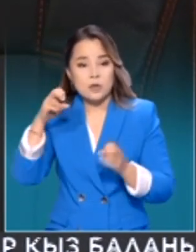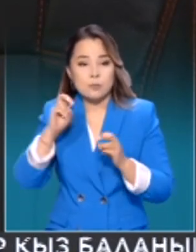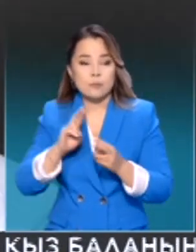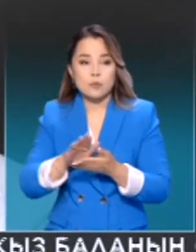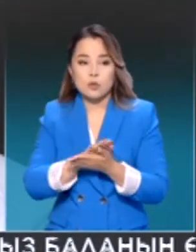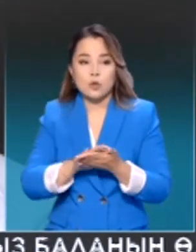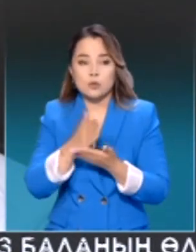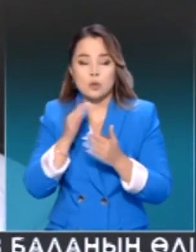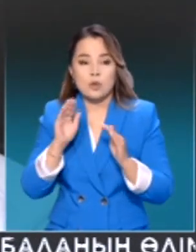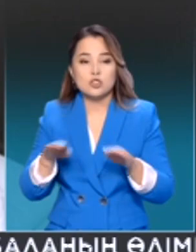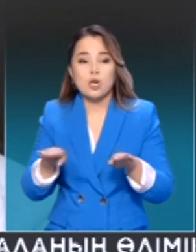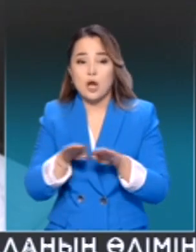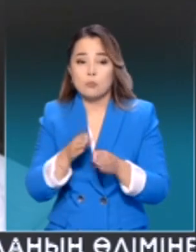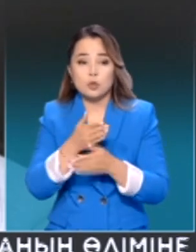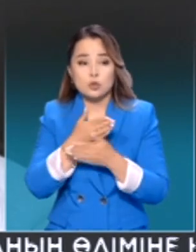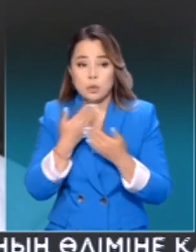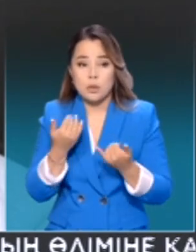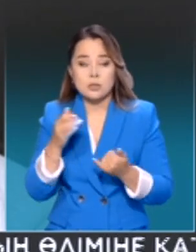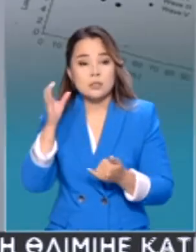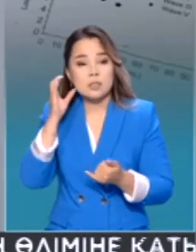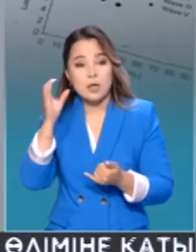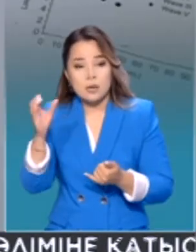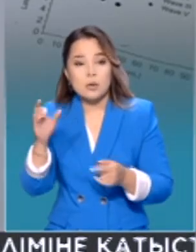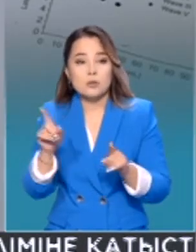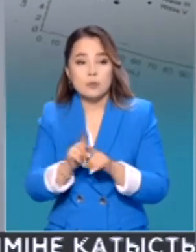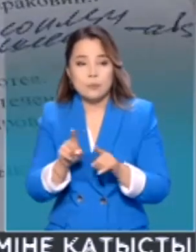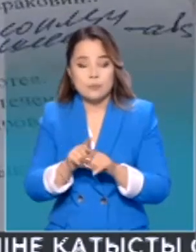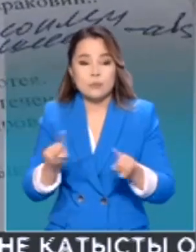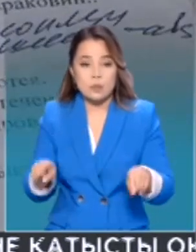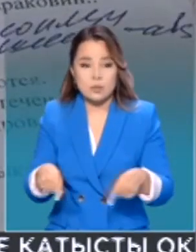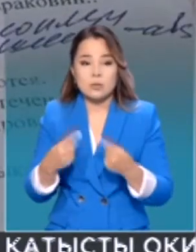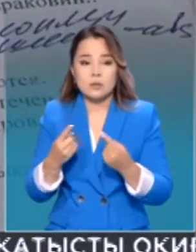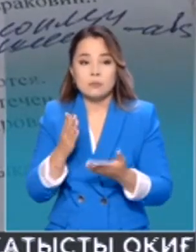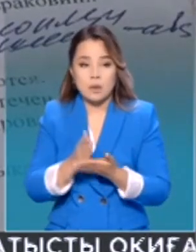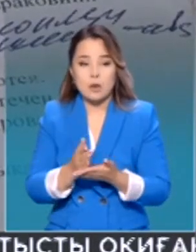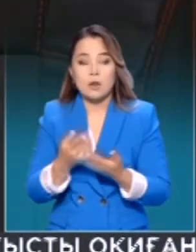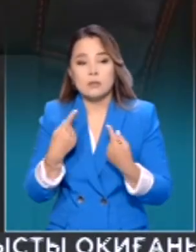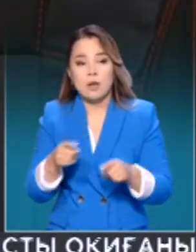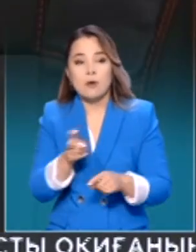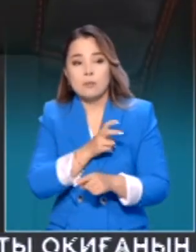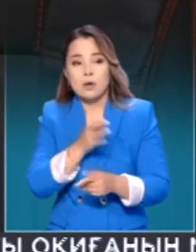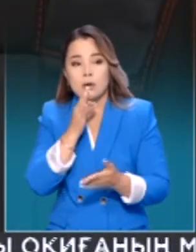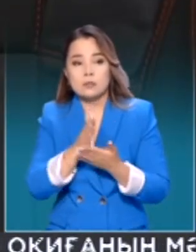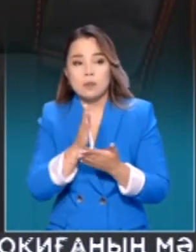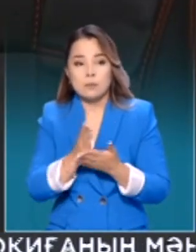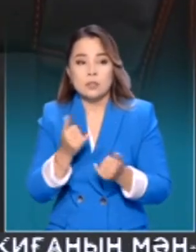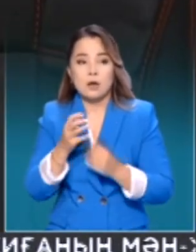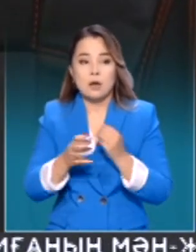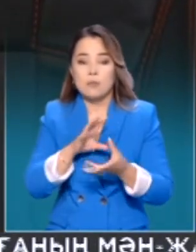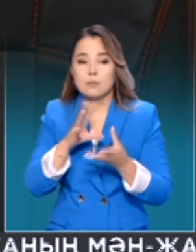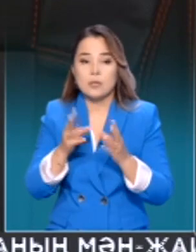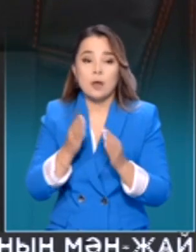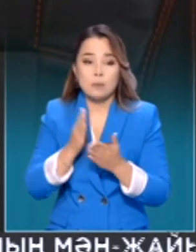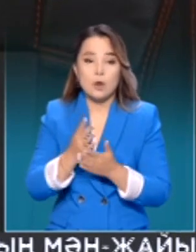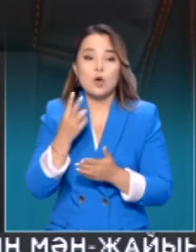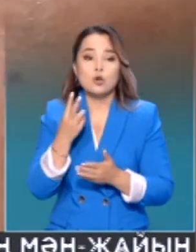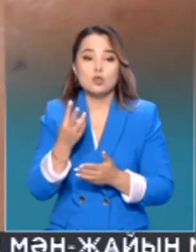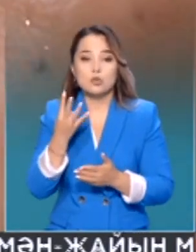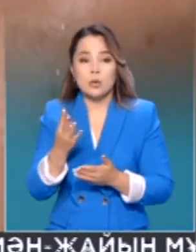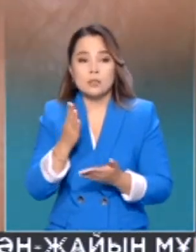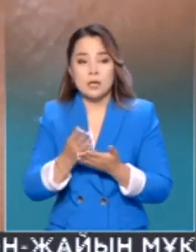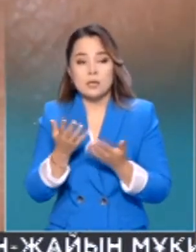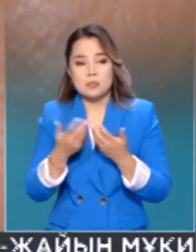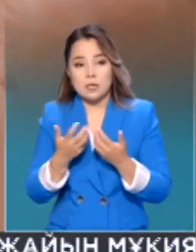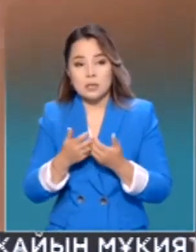мін жоқ, бәрі жабылғанда жоқ, есту қабілетінде қалпына келтірген басқа дәрігерлерге қарағанда. Әйтпесе бүкіл әлемде бар 3-4 санаулы дәрігерлер